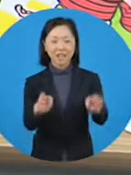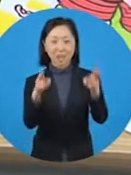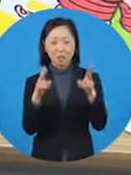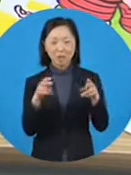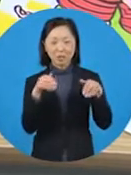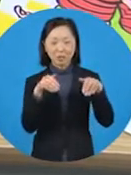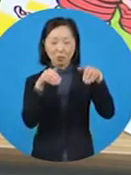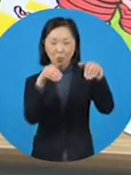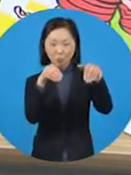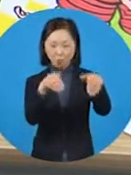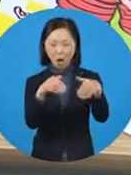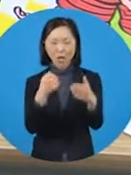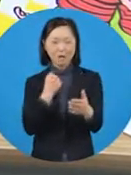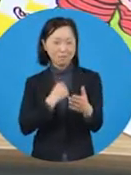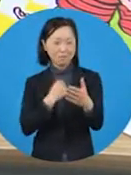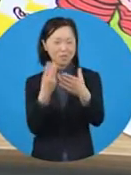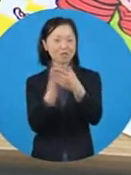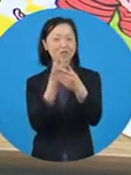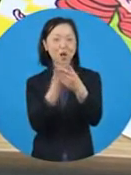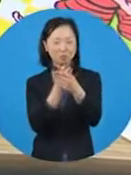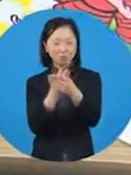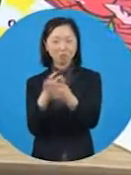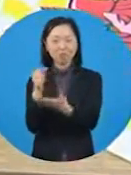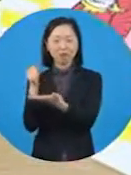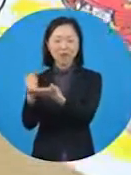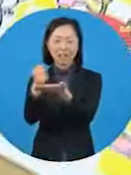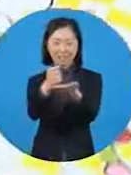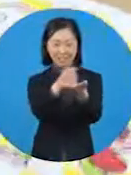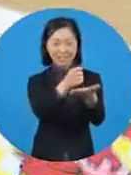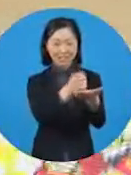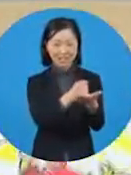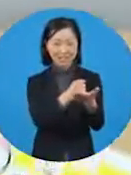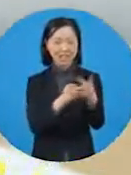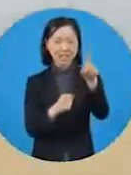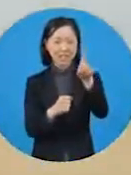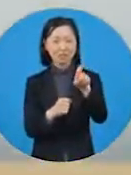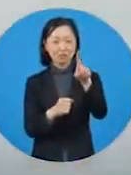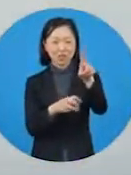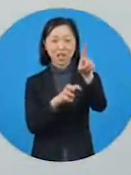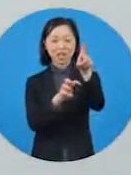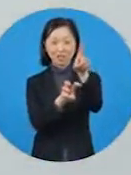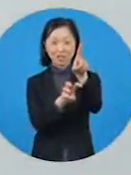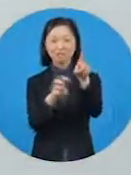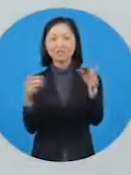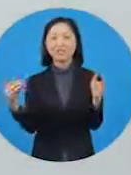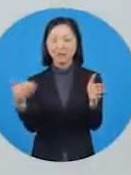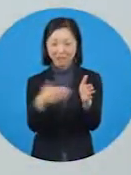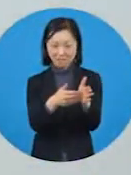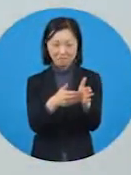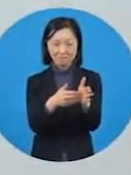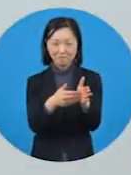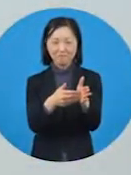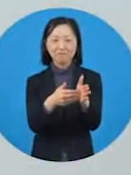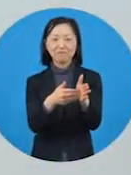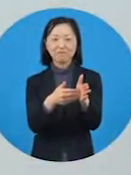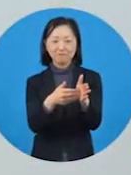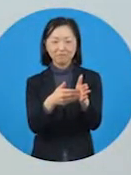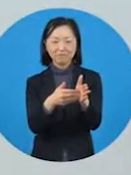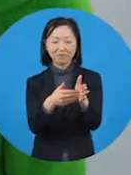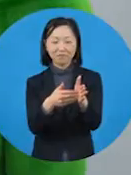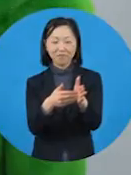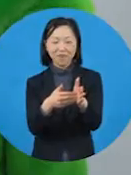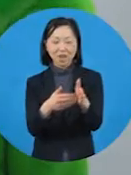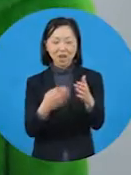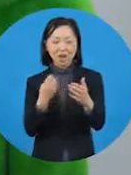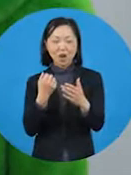昨年も好評だった板橋妖怪銭湯スタンプラリーを11月30日まで開催します。